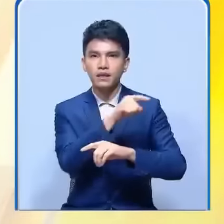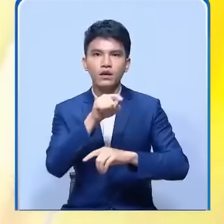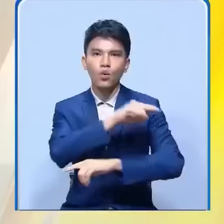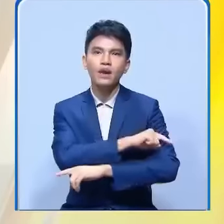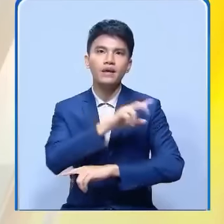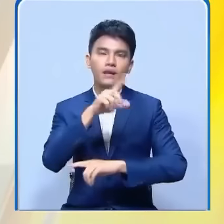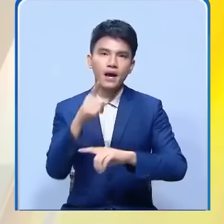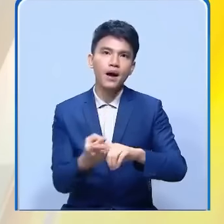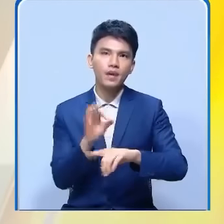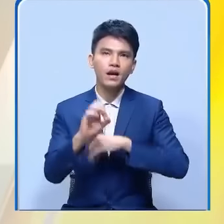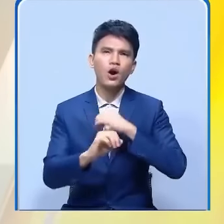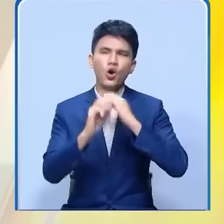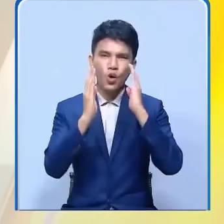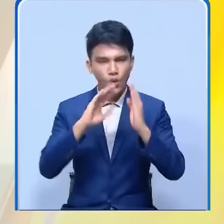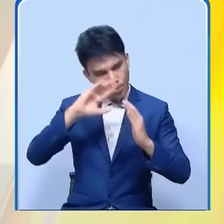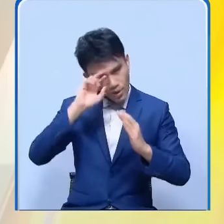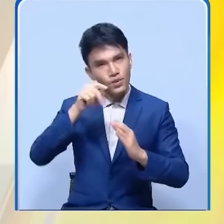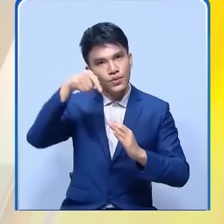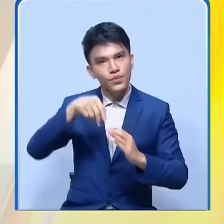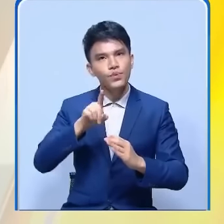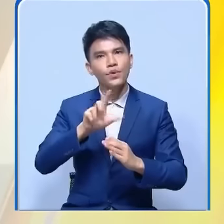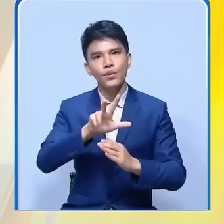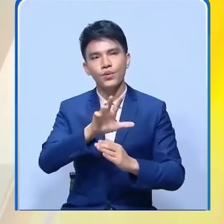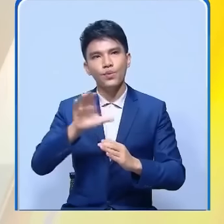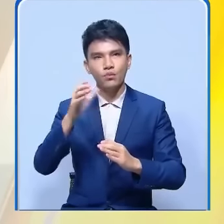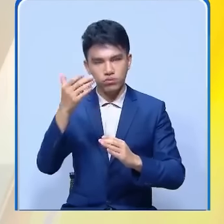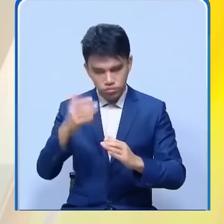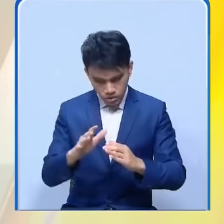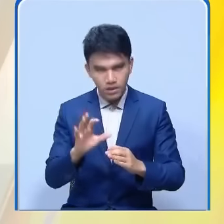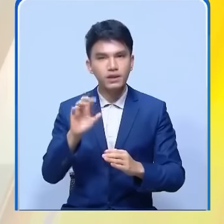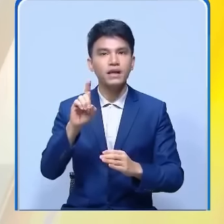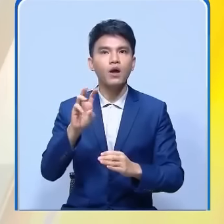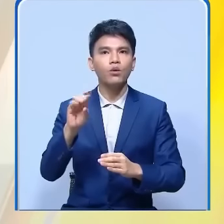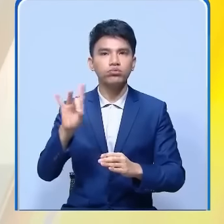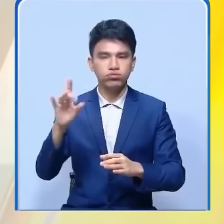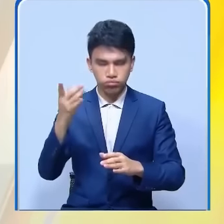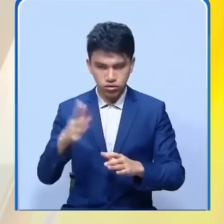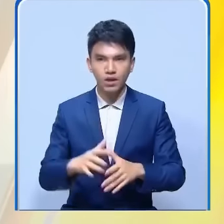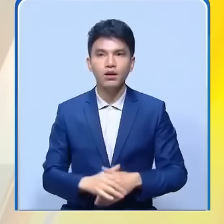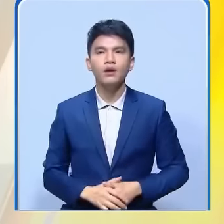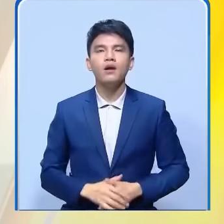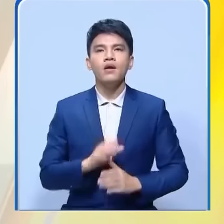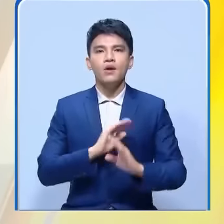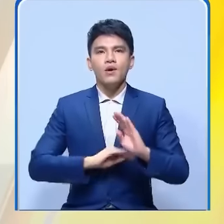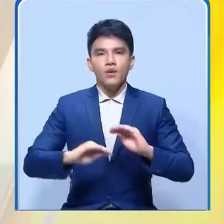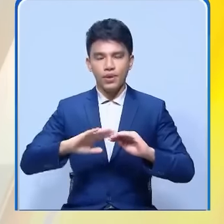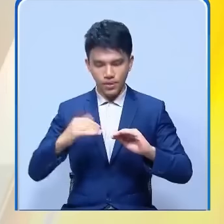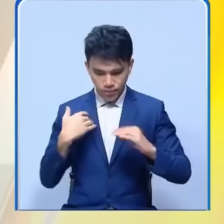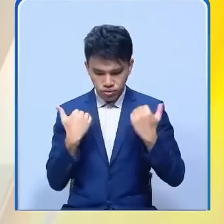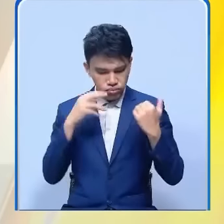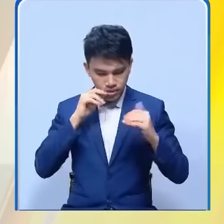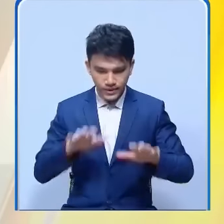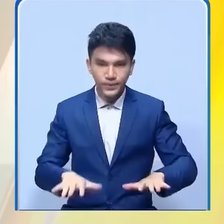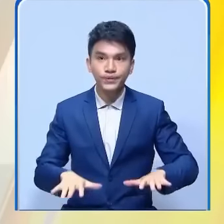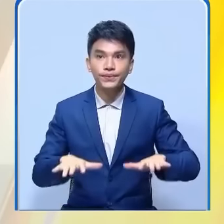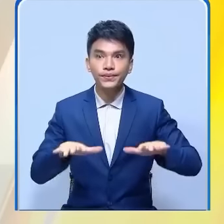ยแล้วเกือบ 2,400 คนนะคะมีเสียชีวิตด้วยตั้ง68คนน่ะและมีแนวโน้มเพิ่มขึ้นเพราะช่วงนี้เกิดน้ำท่วมหลายพื้น